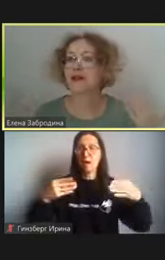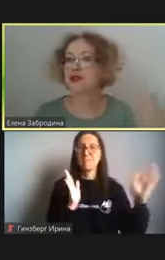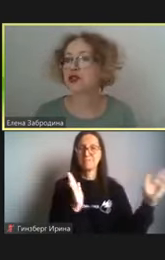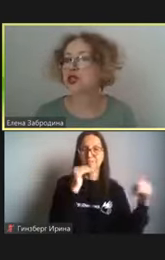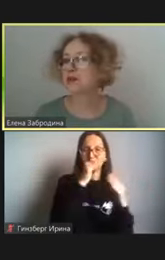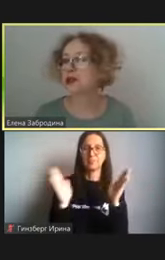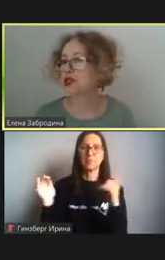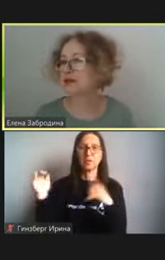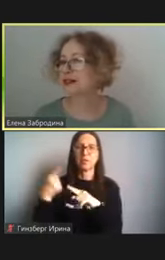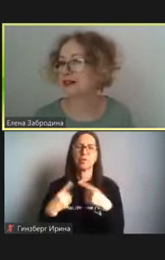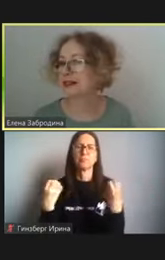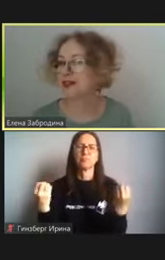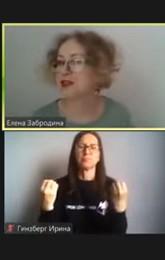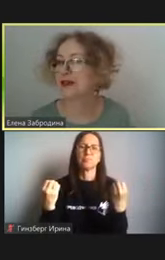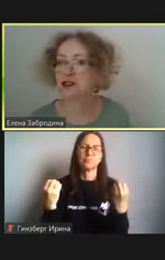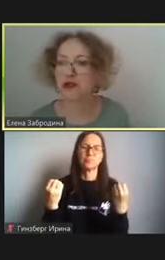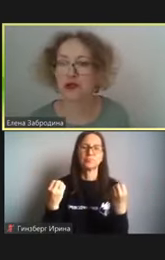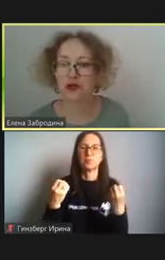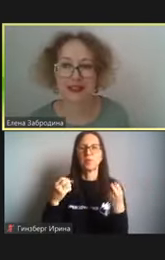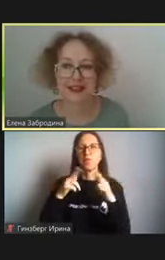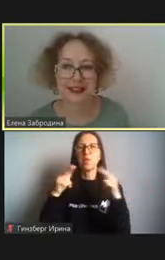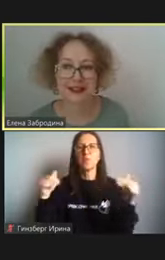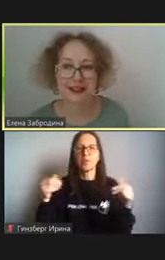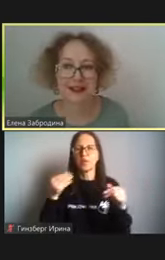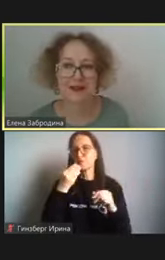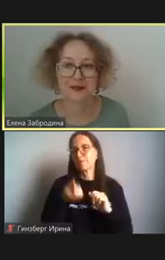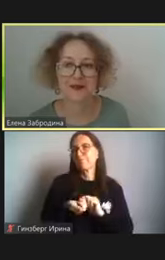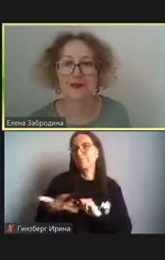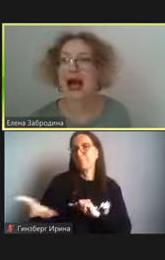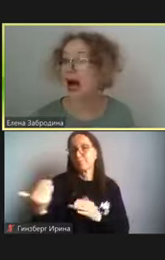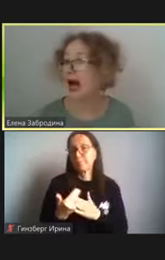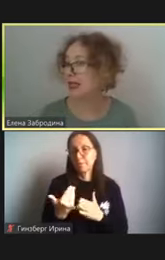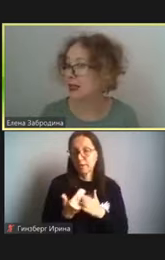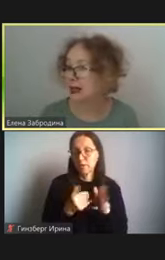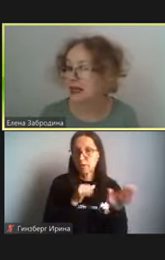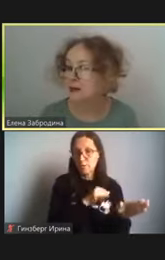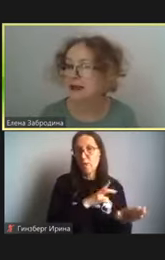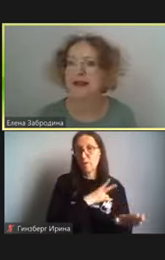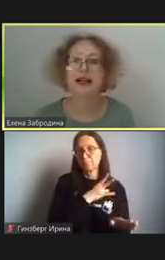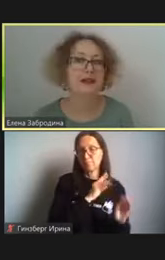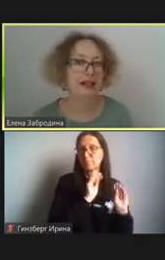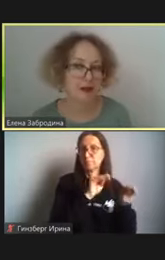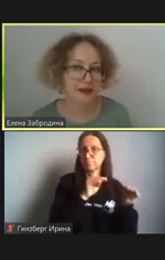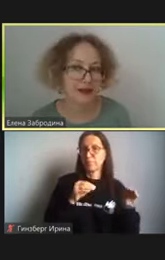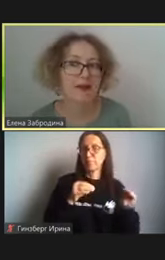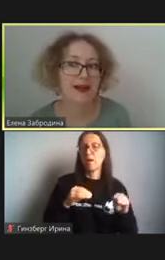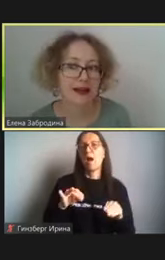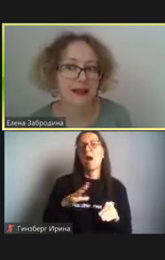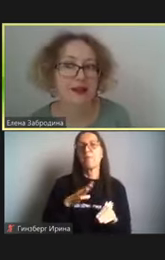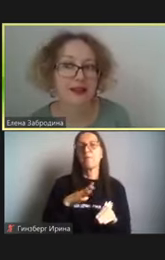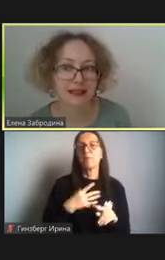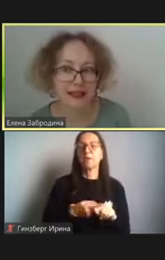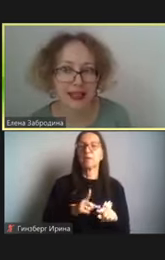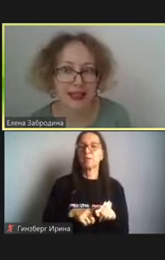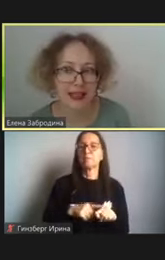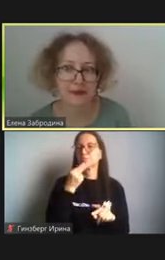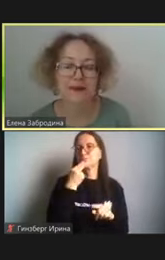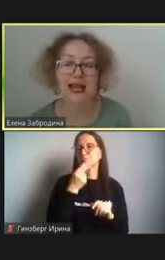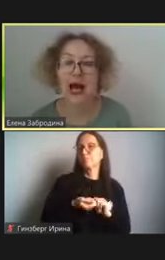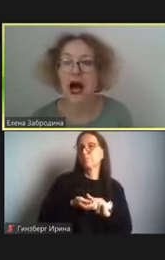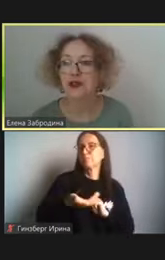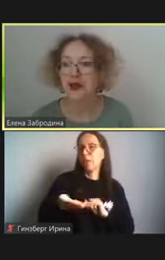в роскошных пиршественных залах дворцов аристократов. Они могли быть в трапезных богатых